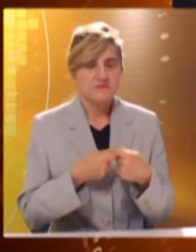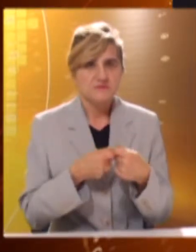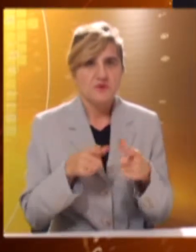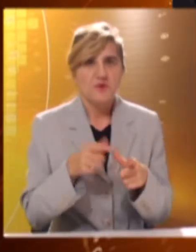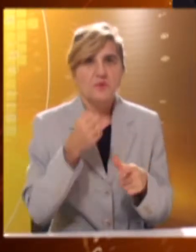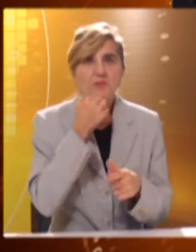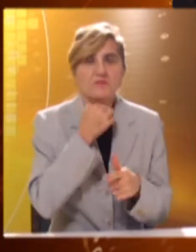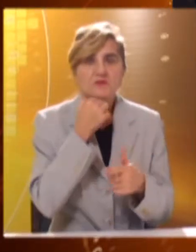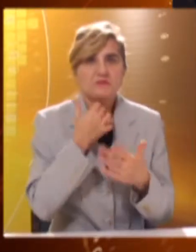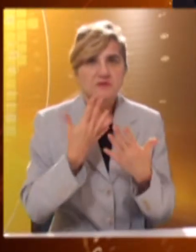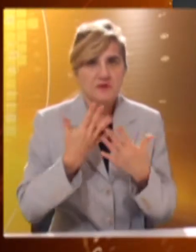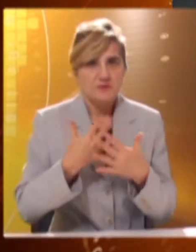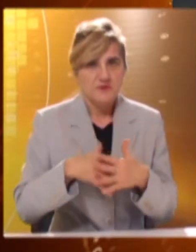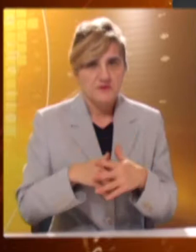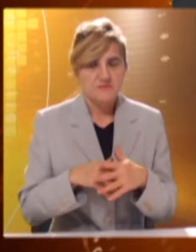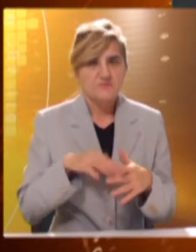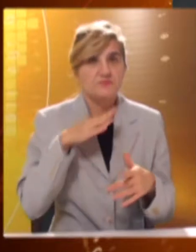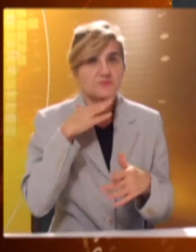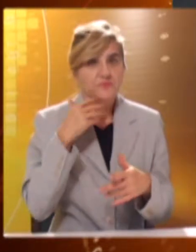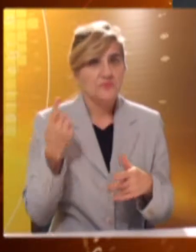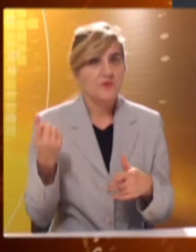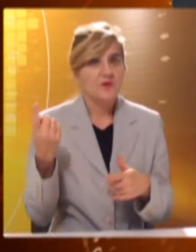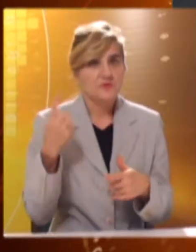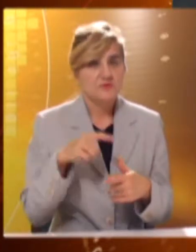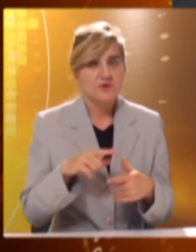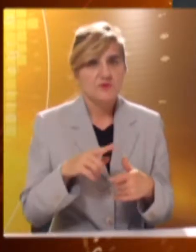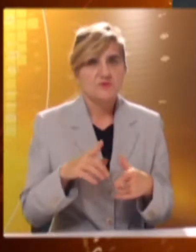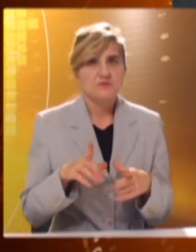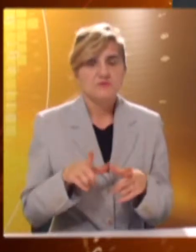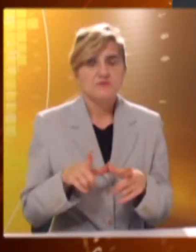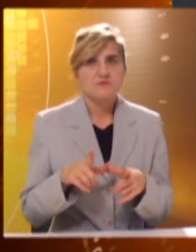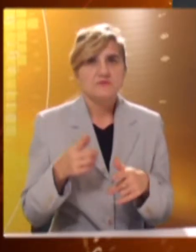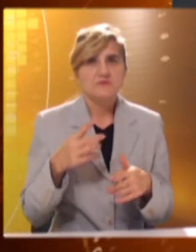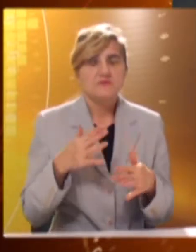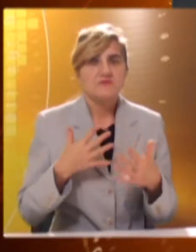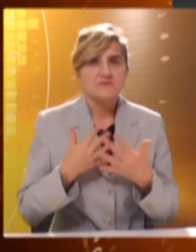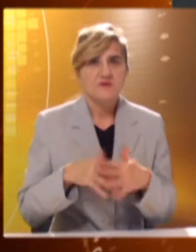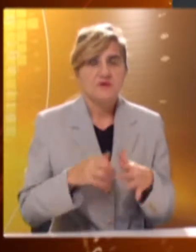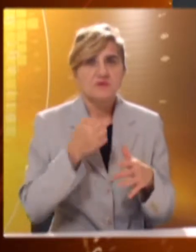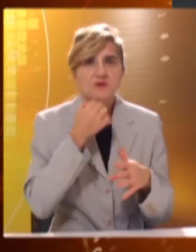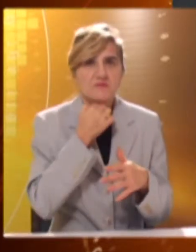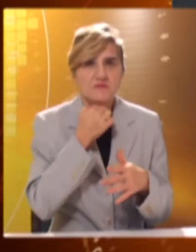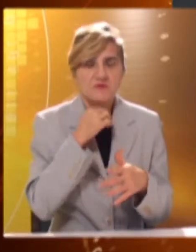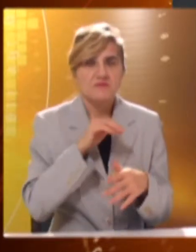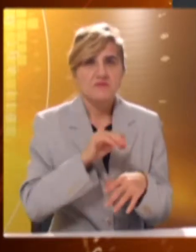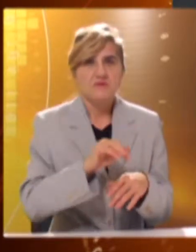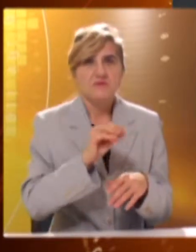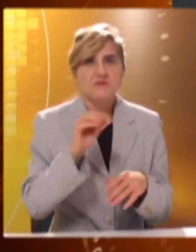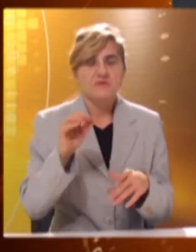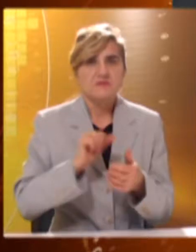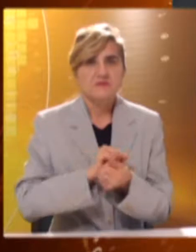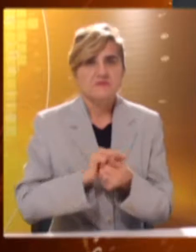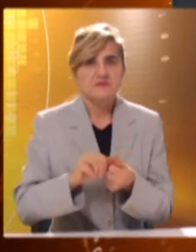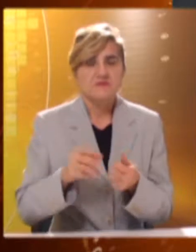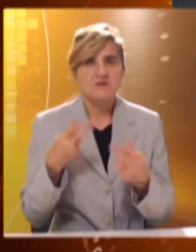u privatnim preduzećima. Dolazi veliki broj stranih firmi i svakako treba postaći i zaposlene, ali i poslodavce na